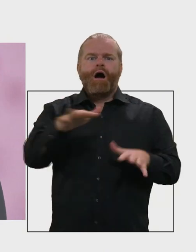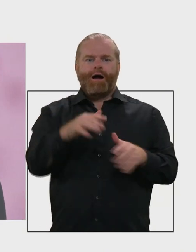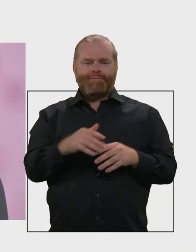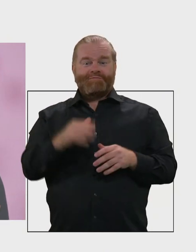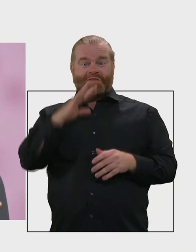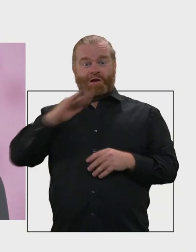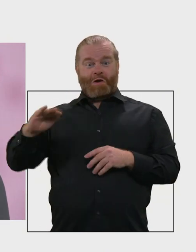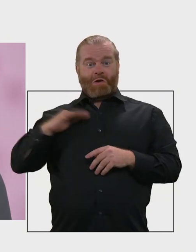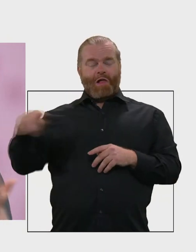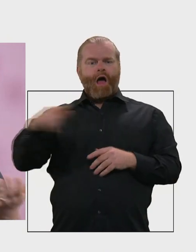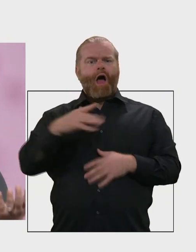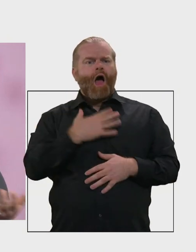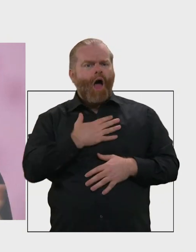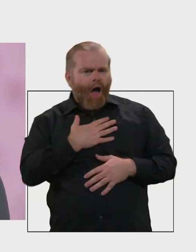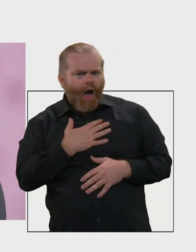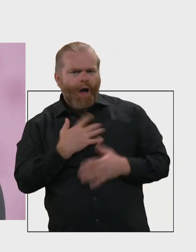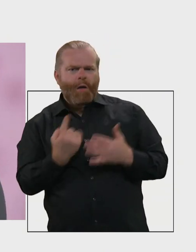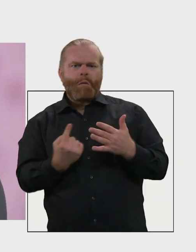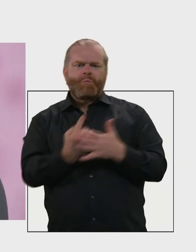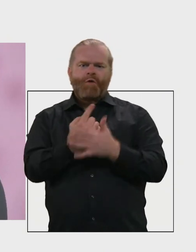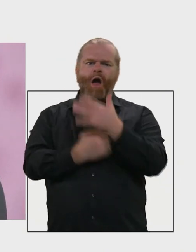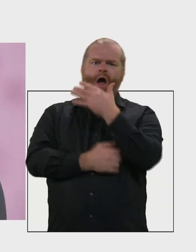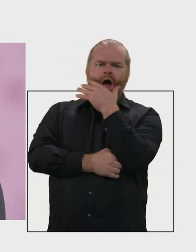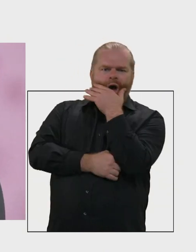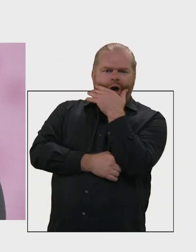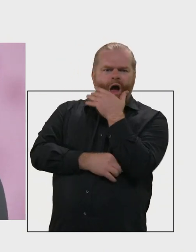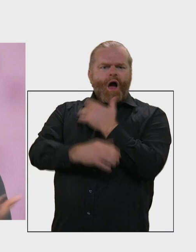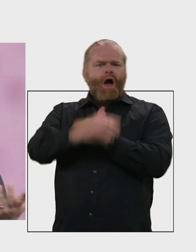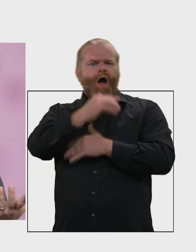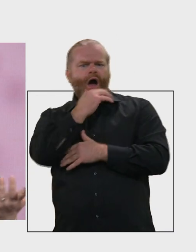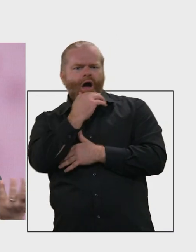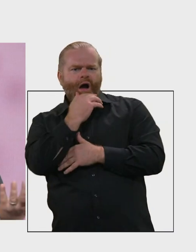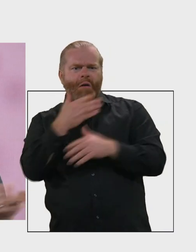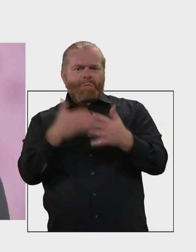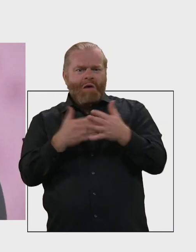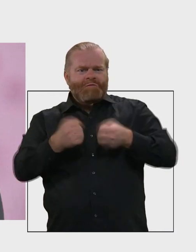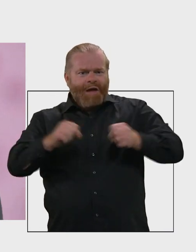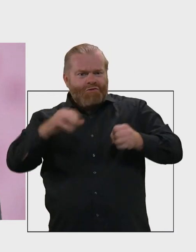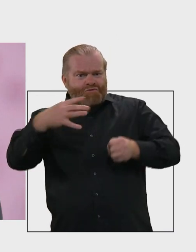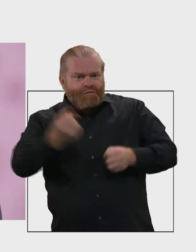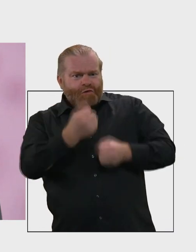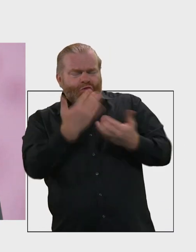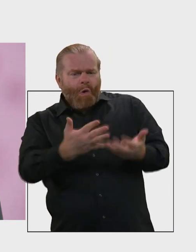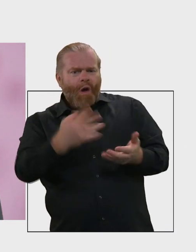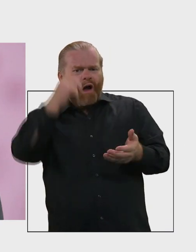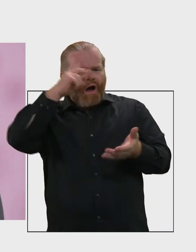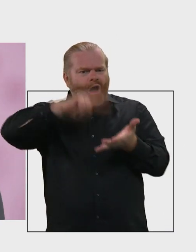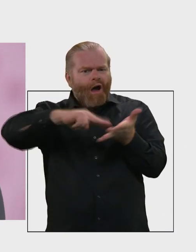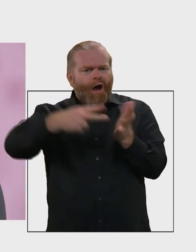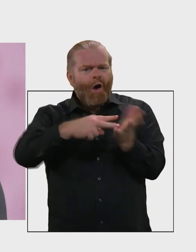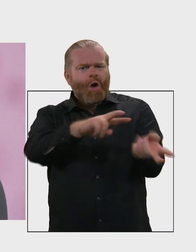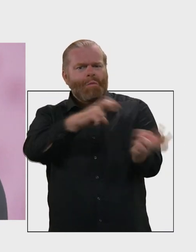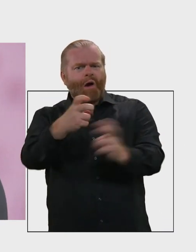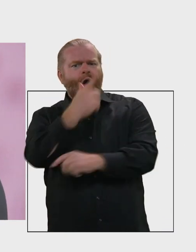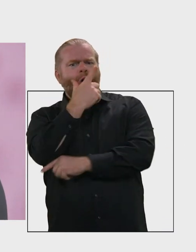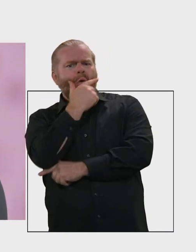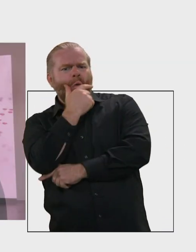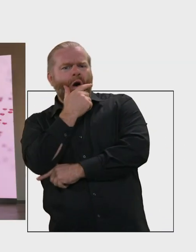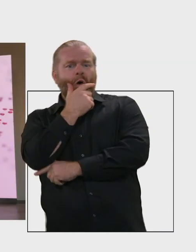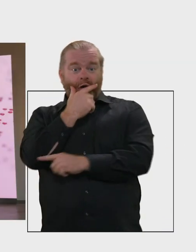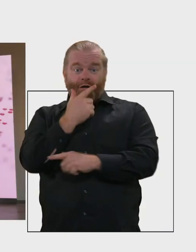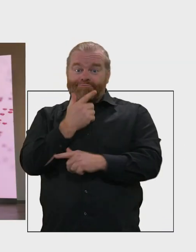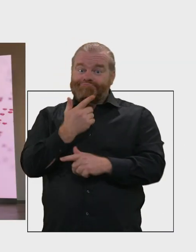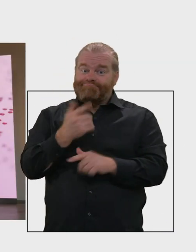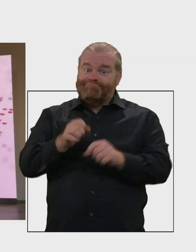umsetze, ist ja eigentlich eben für eine Genau, und vor allem die Expertise von den Menschen mit